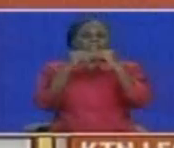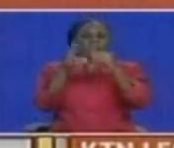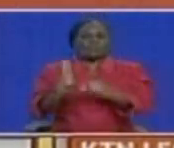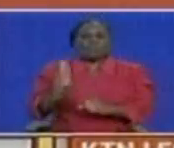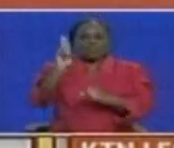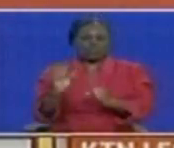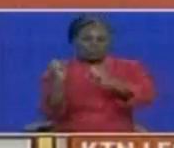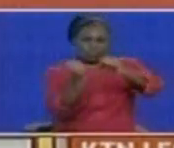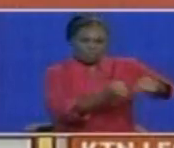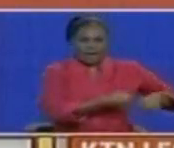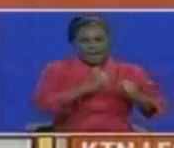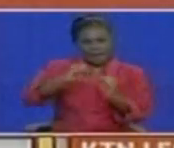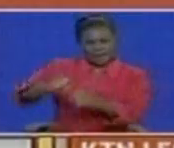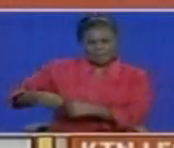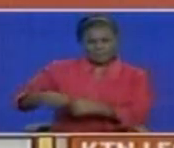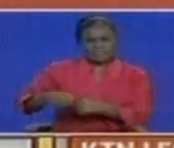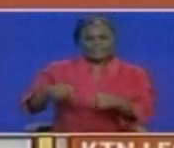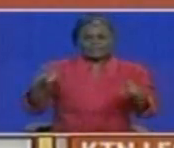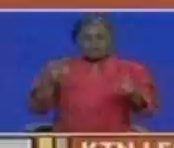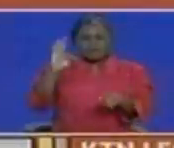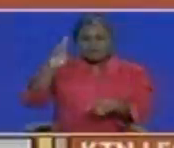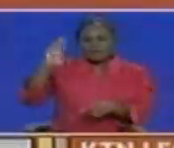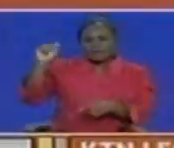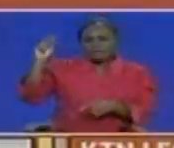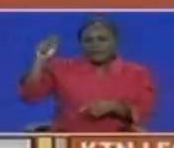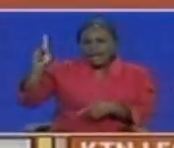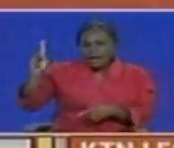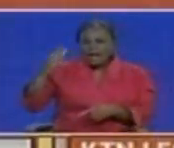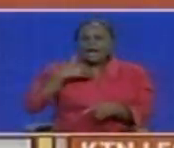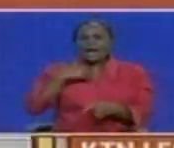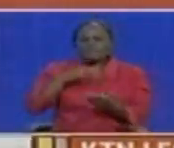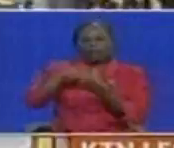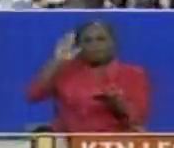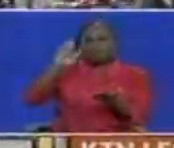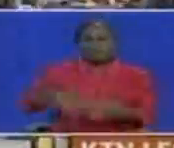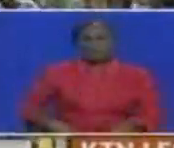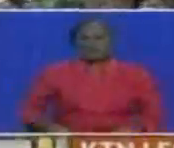katika uwanja wa Uhuru, na huyo hapa Franco Tieno na maelezo zaidi.